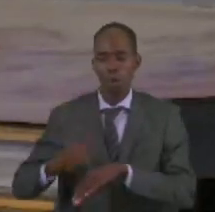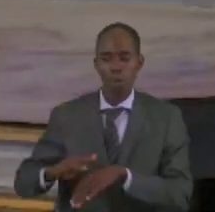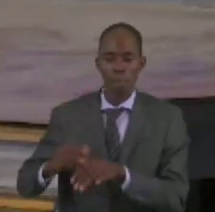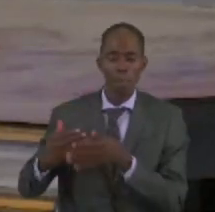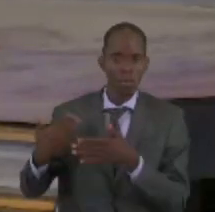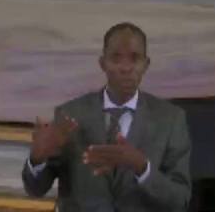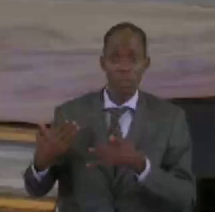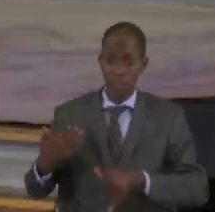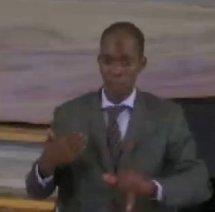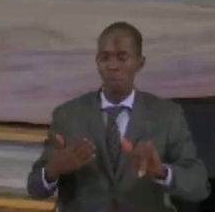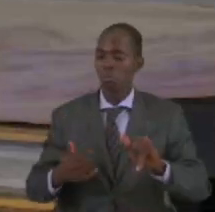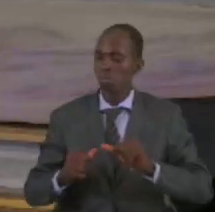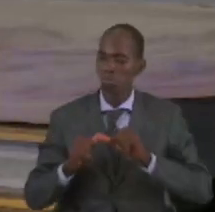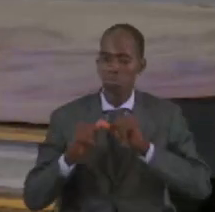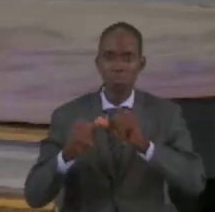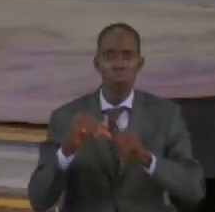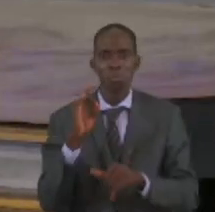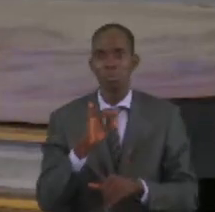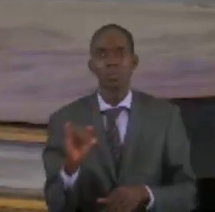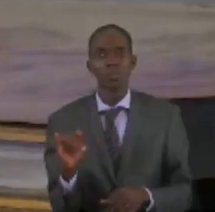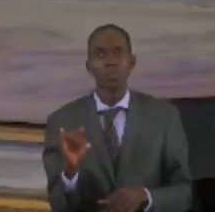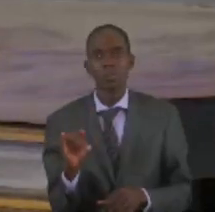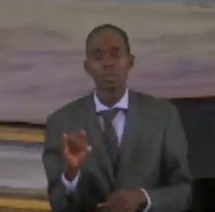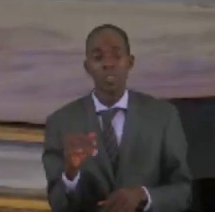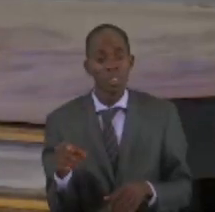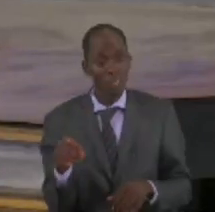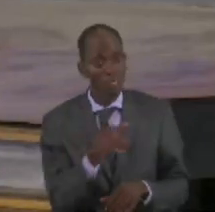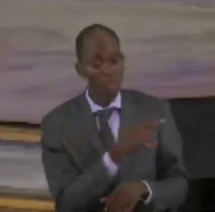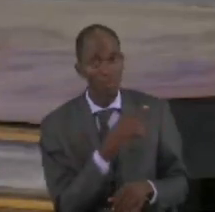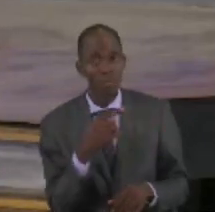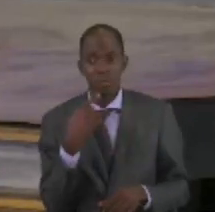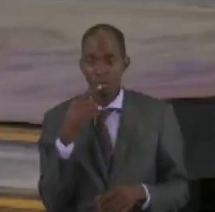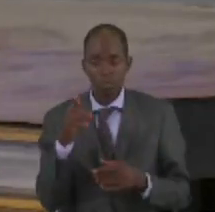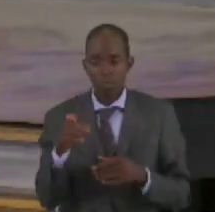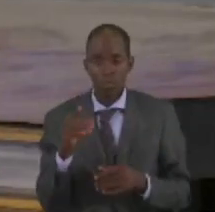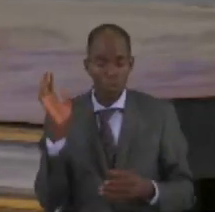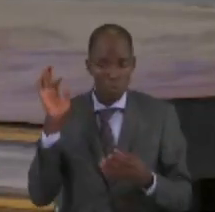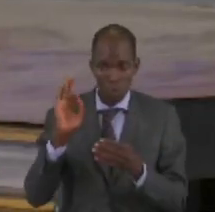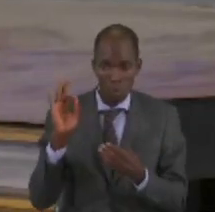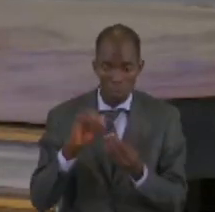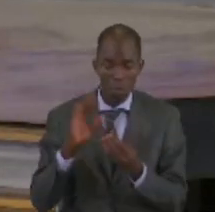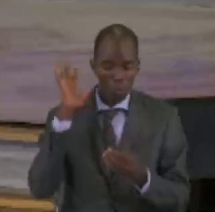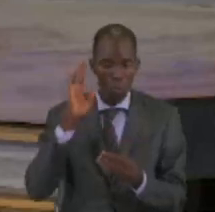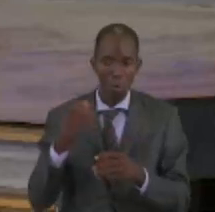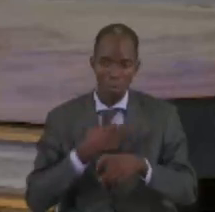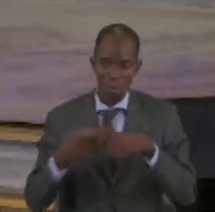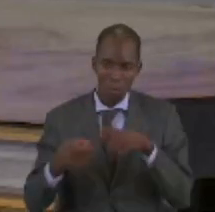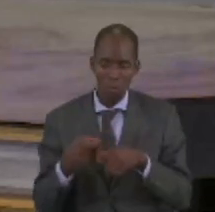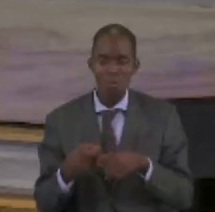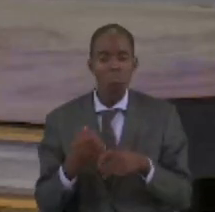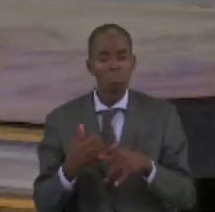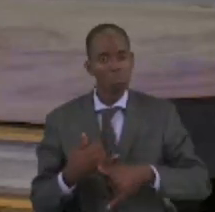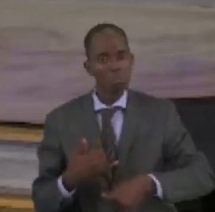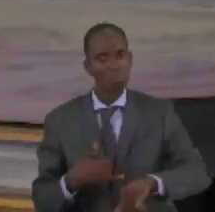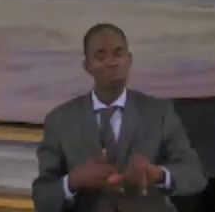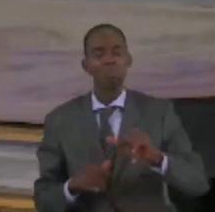Ils étaient avertis, mais ils continuaient de prêcher. Et il leur avait dit qu'ils vont